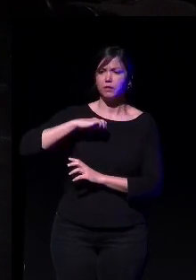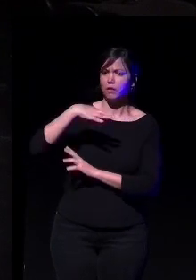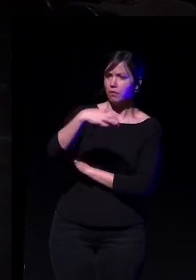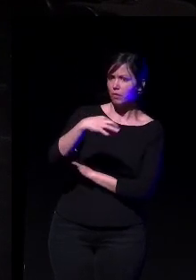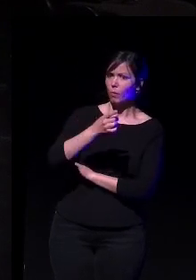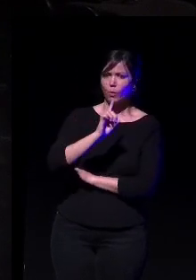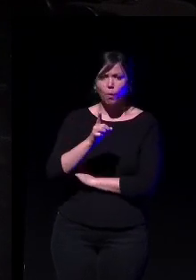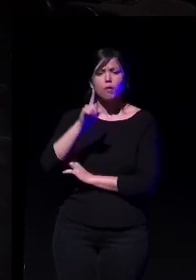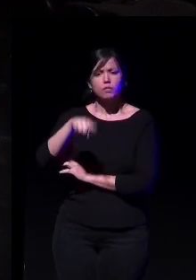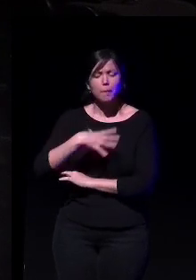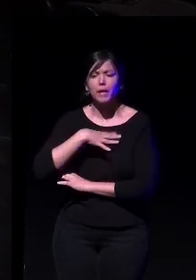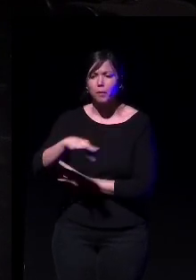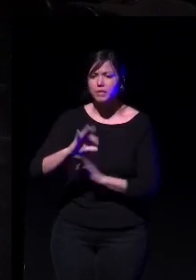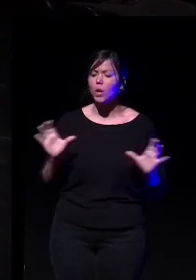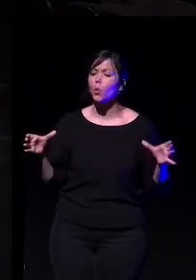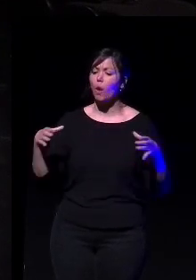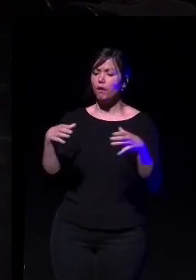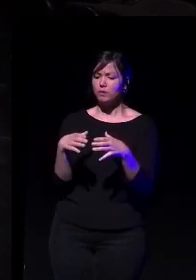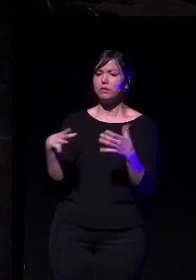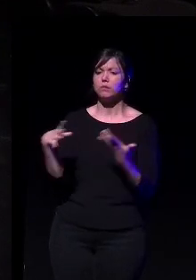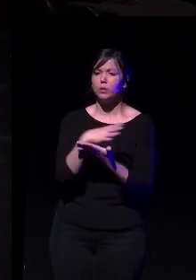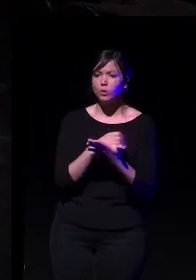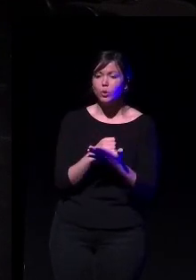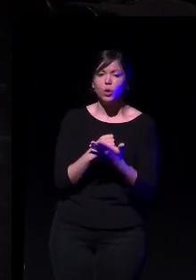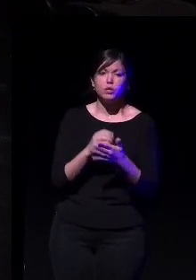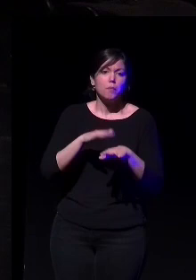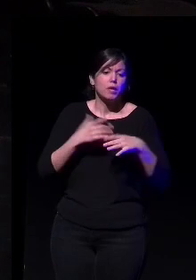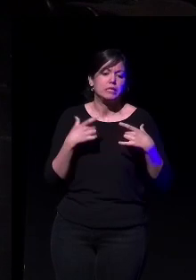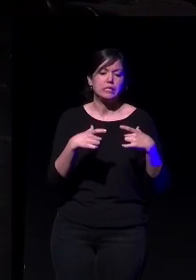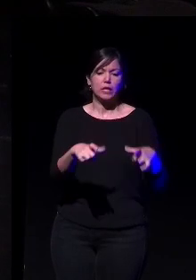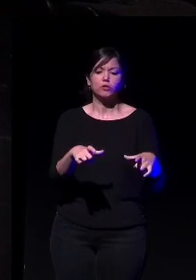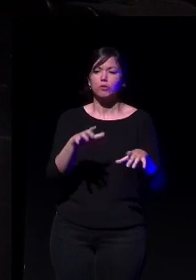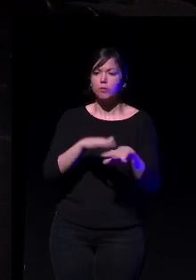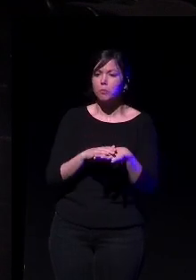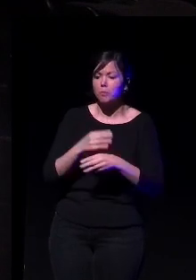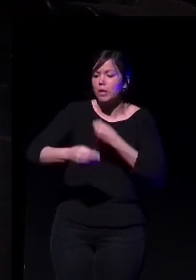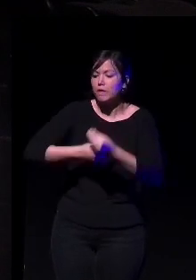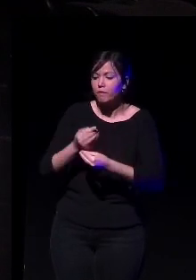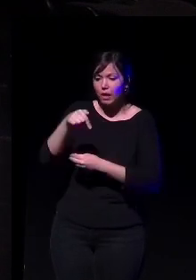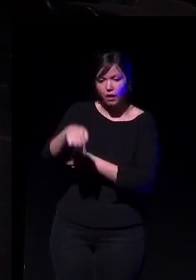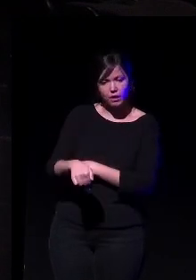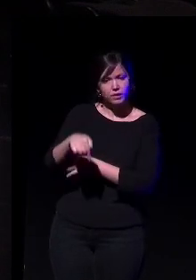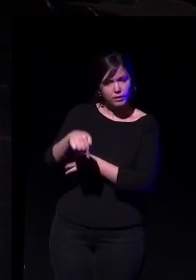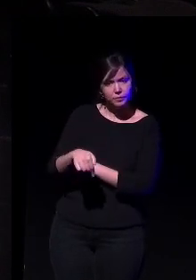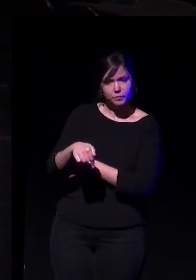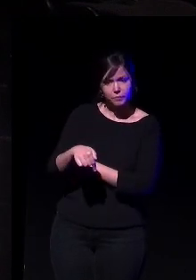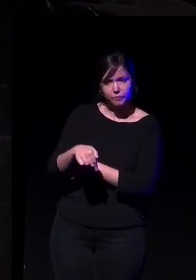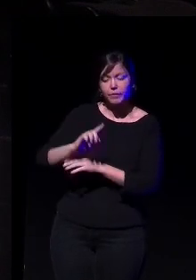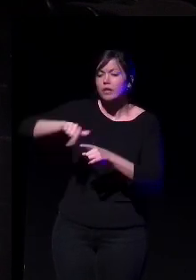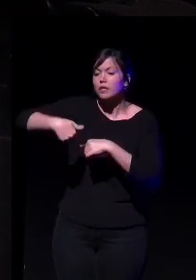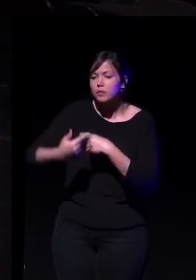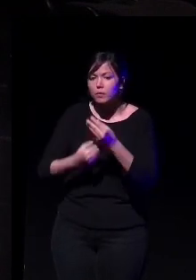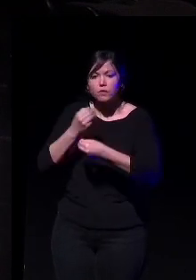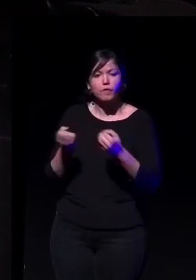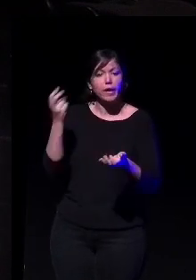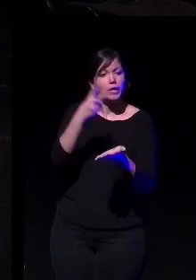també la capacitat col·lectiva que tenim com a sector per abraçar un destí com el que ens representa i abordar sobretot